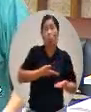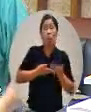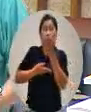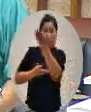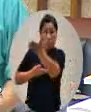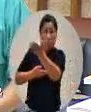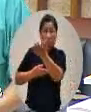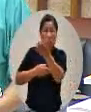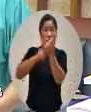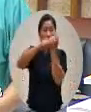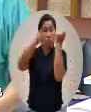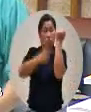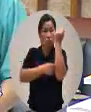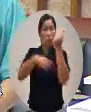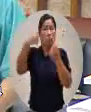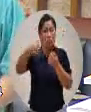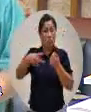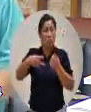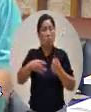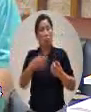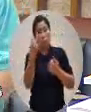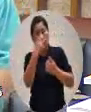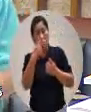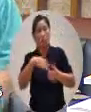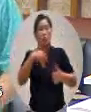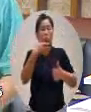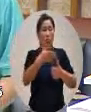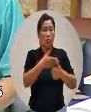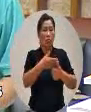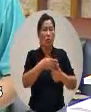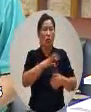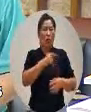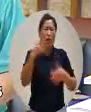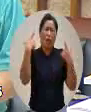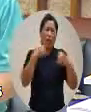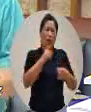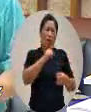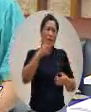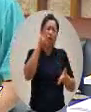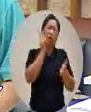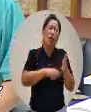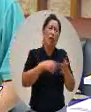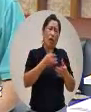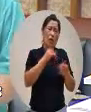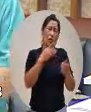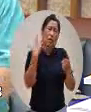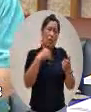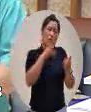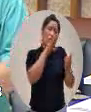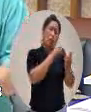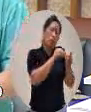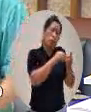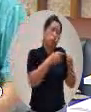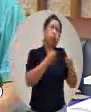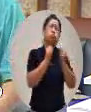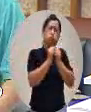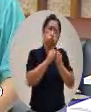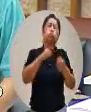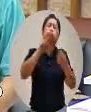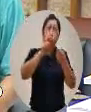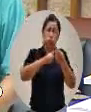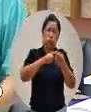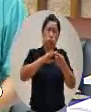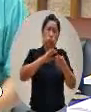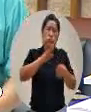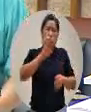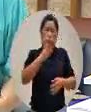重新再翻案給他一個無法檢討心情無罪那心情有罪也不涉